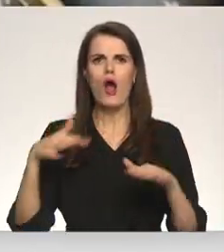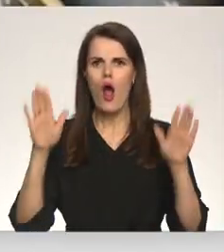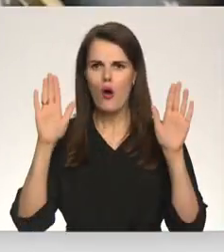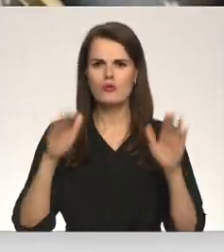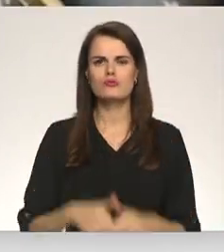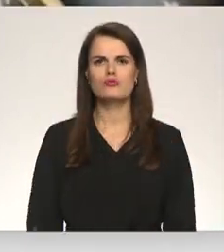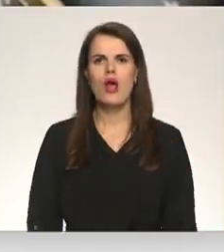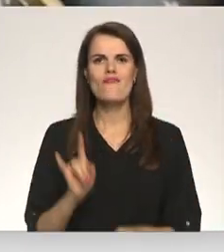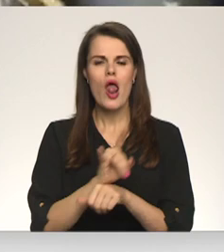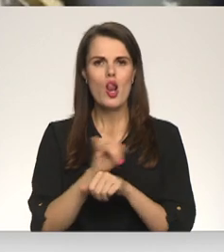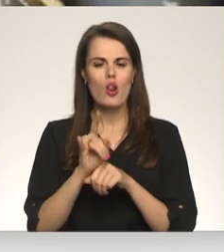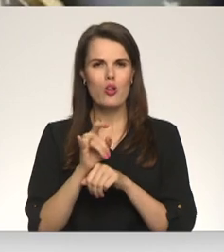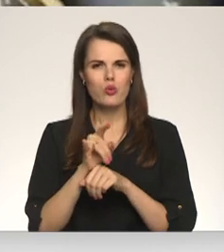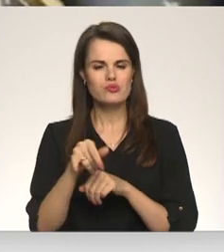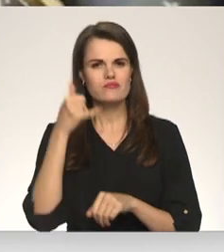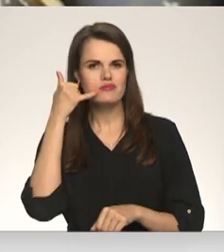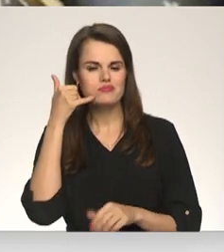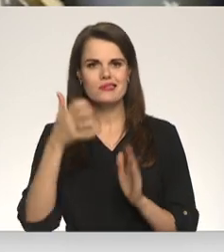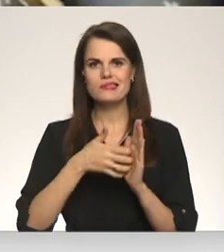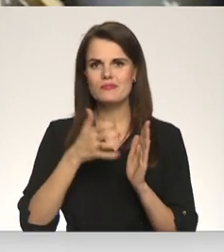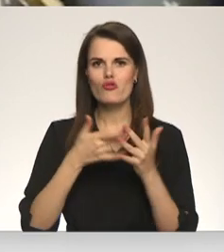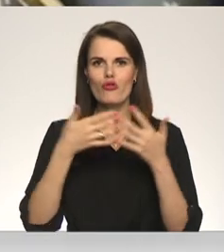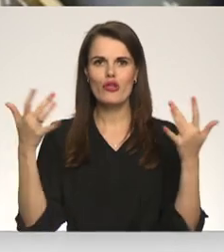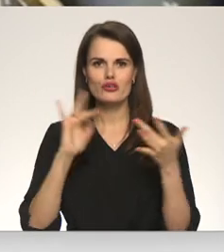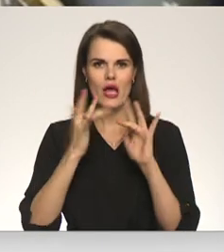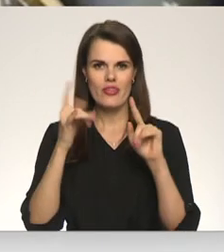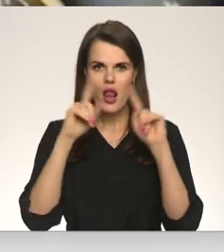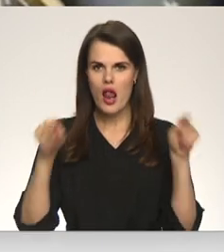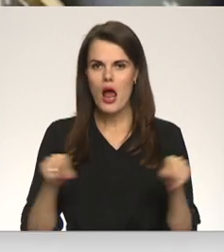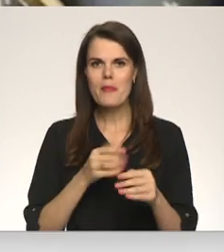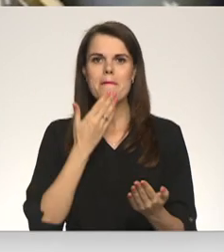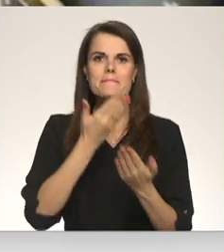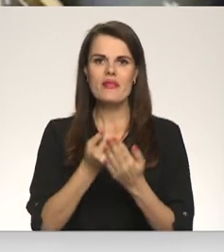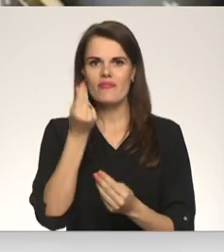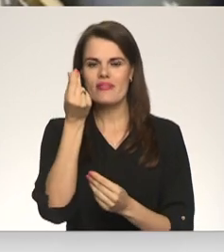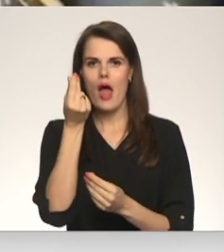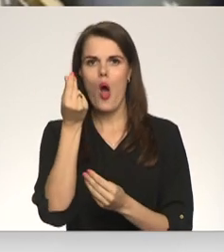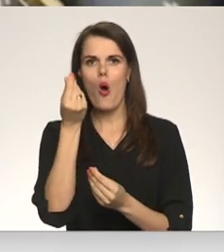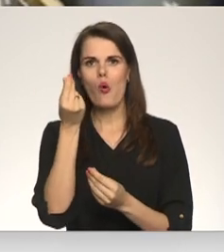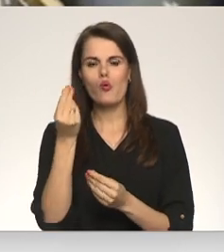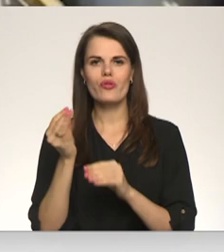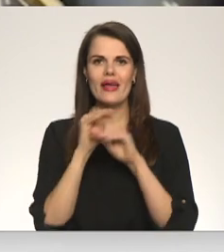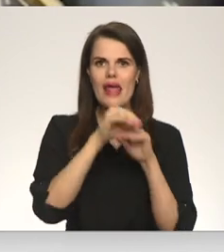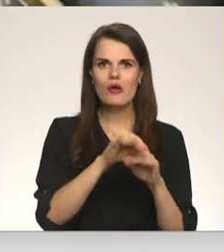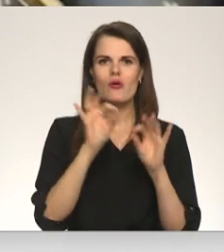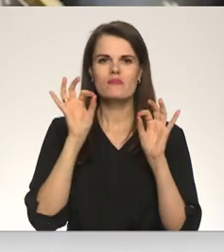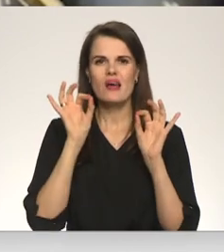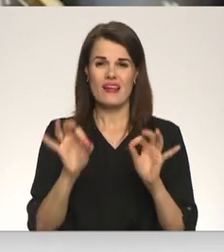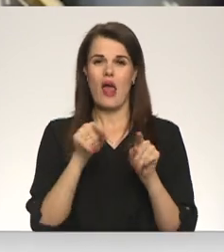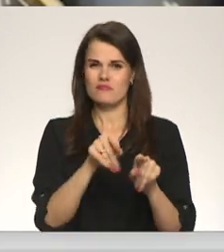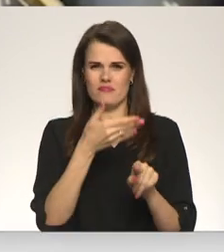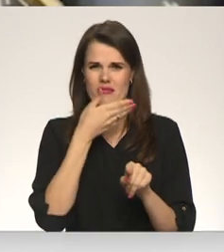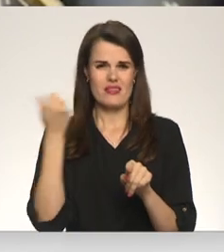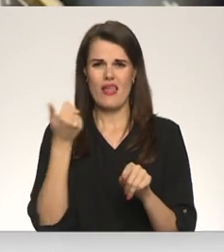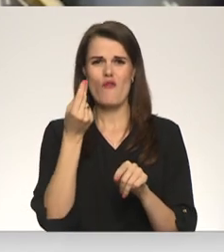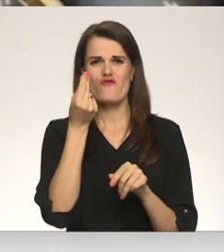Rokas augšā! Viltus Brokeri, izmantojot dažādas tīmekļa vietnes, piedāvāju ieguldīt finanšu līdzekļus reāli